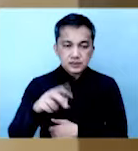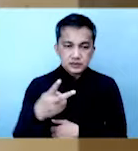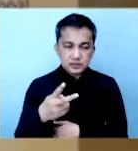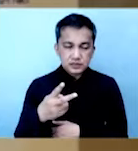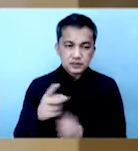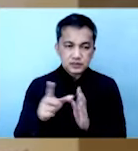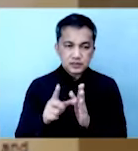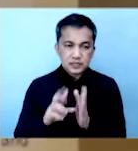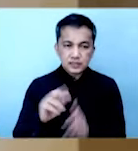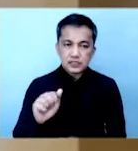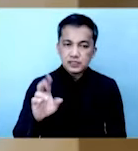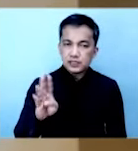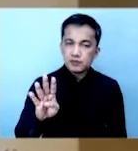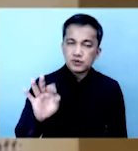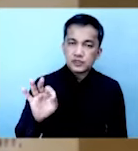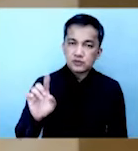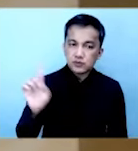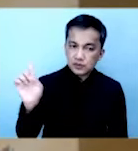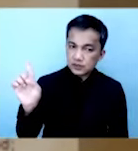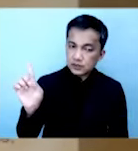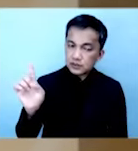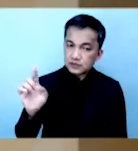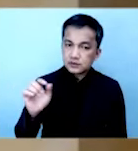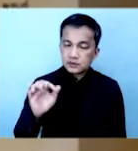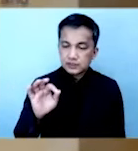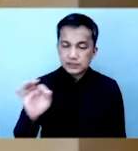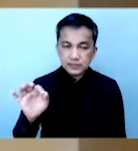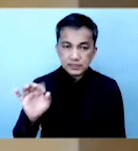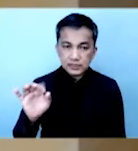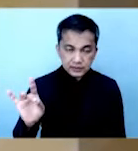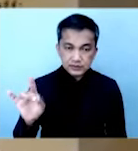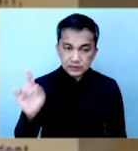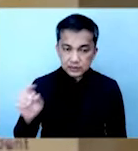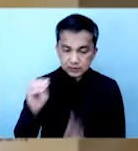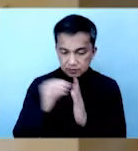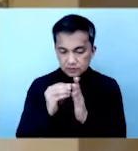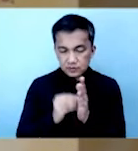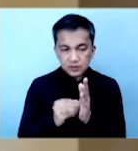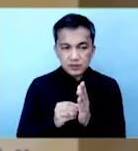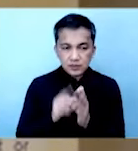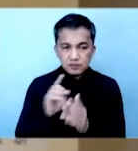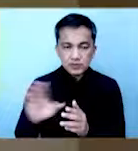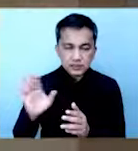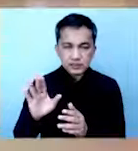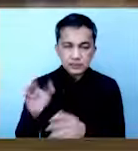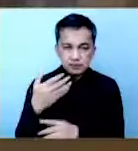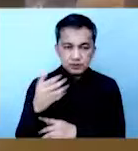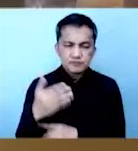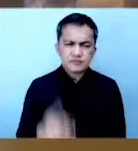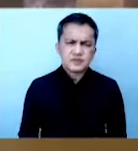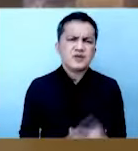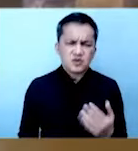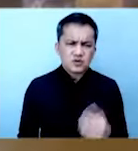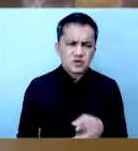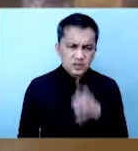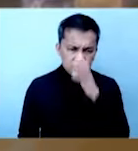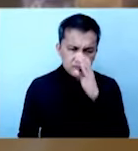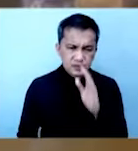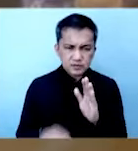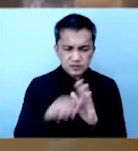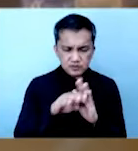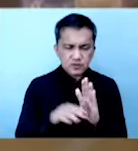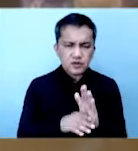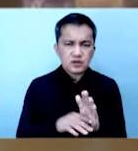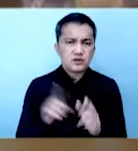RA 8491 of 1998, kung saan nakasaad ang panata sa bandila. Bakit mahigpit ang patakaran sa kung ano